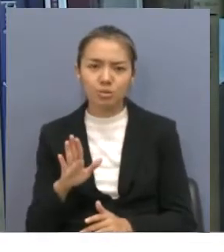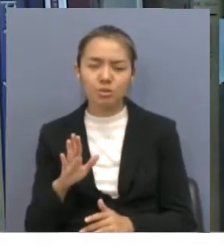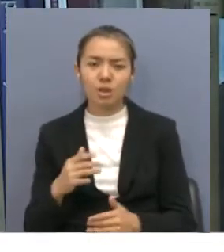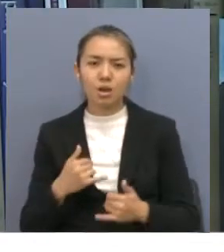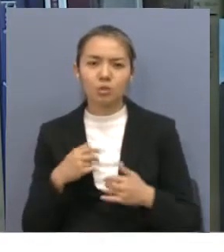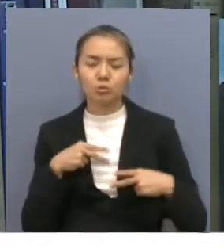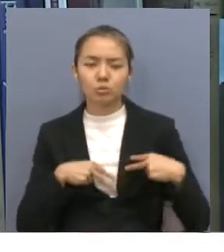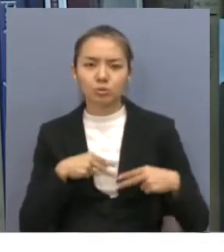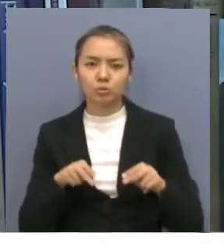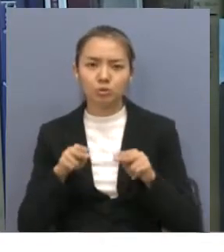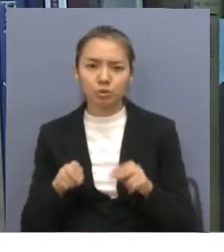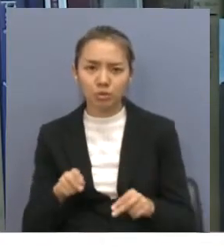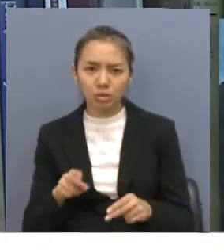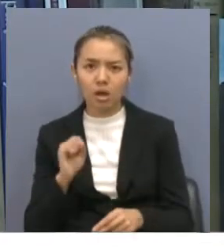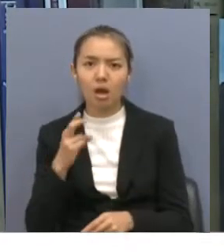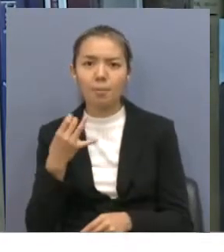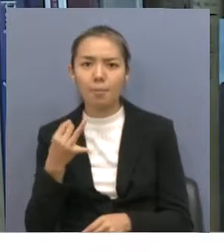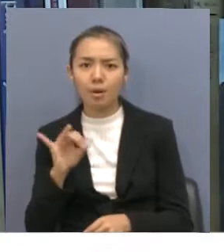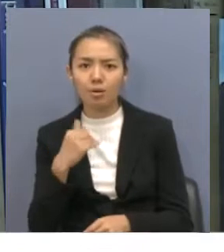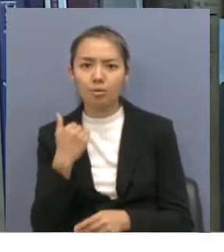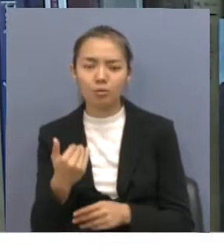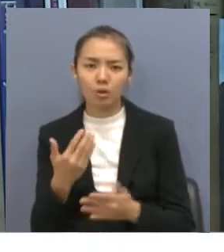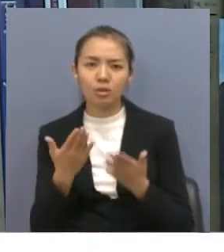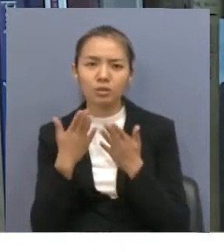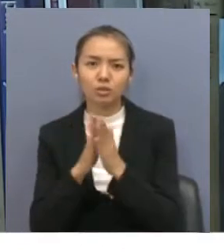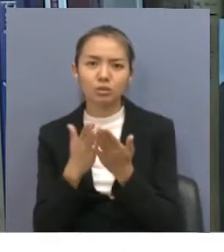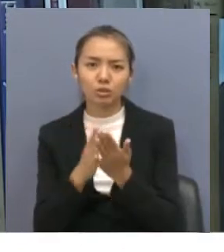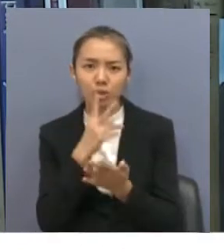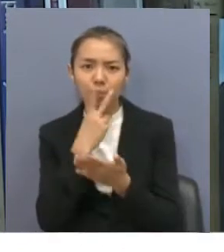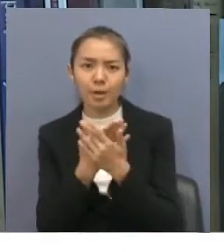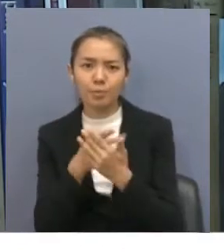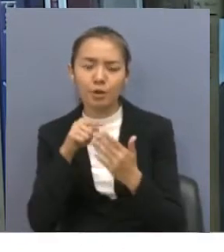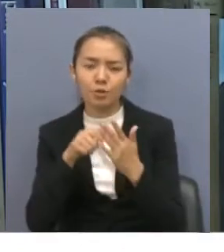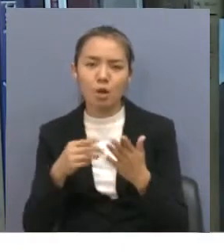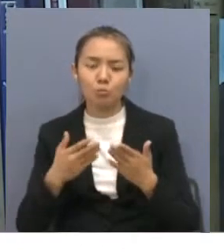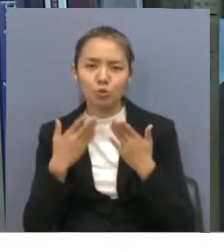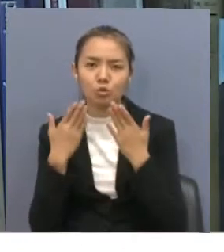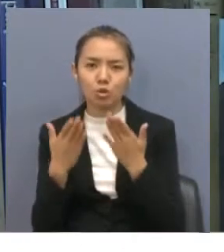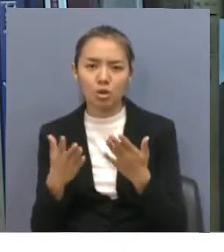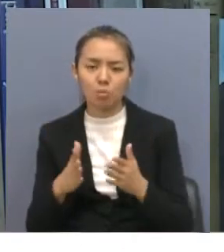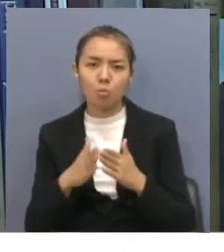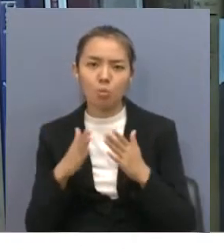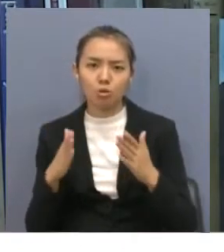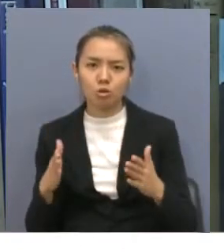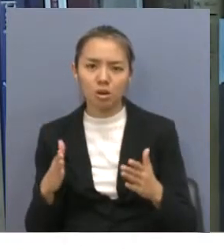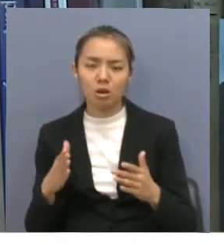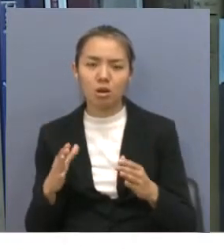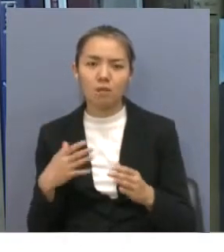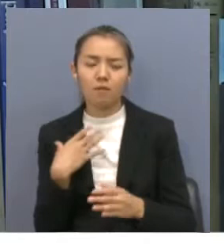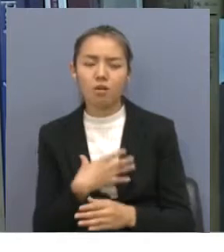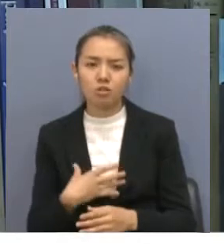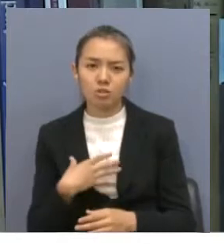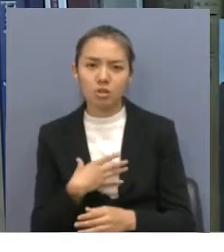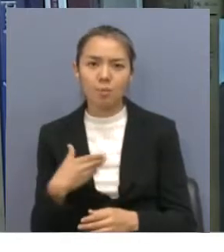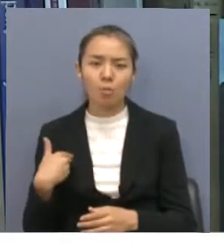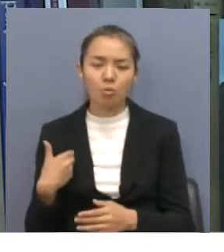сіңіруіне Абай шығармалары, Абайдың тағылымы, Абай үлгісі бұл таптырмас ізгі сара жол